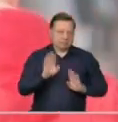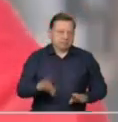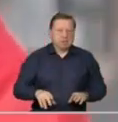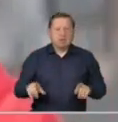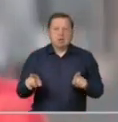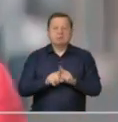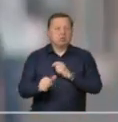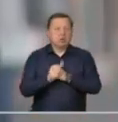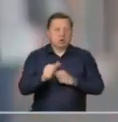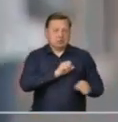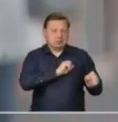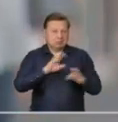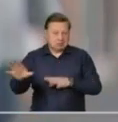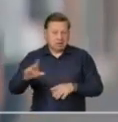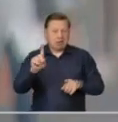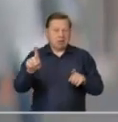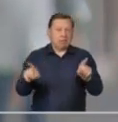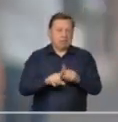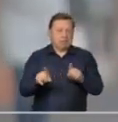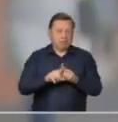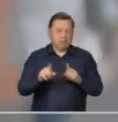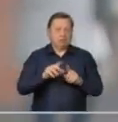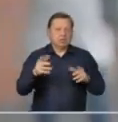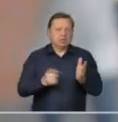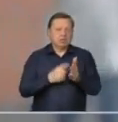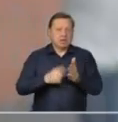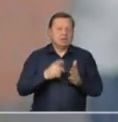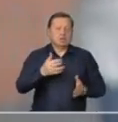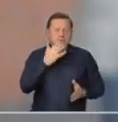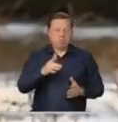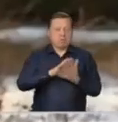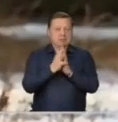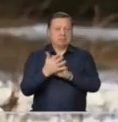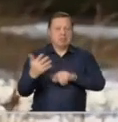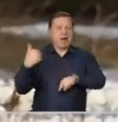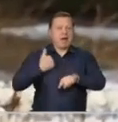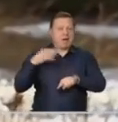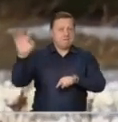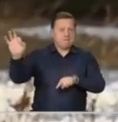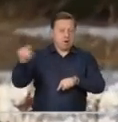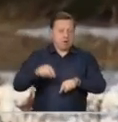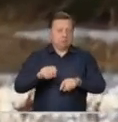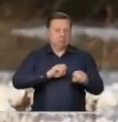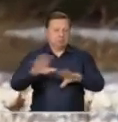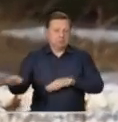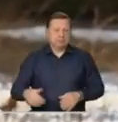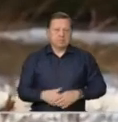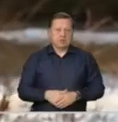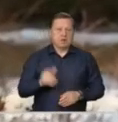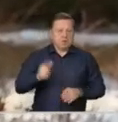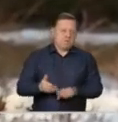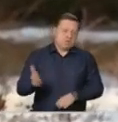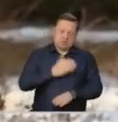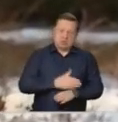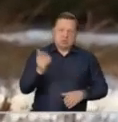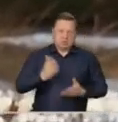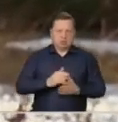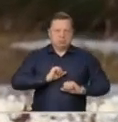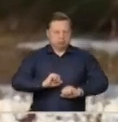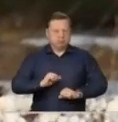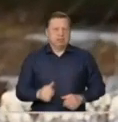ogromny wzrost zakażeń w regionie, ale też częste występowanie brytyjskiej mutacji wirusa. Najwyższy czas było co nie zrobić, bo jednak